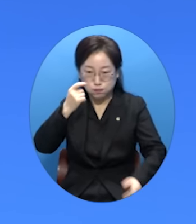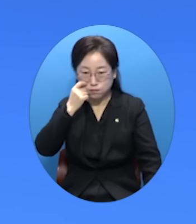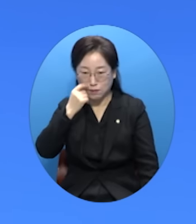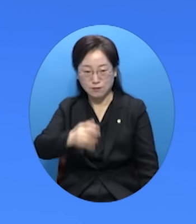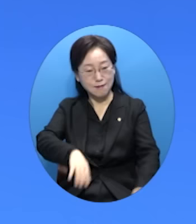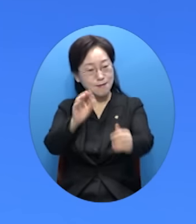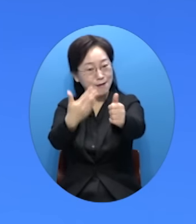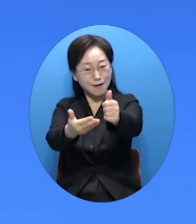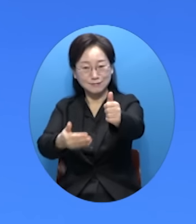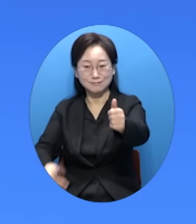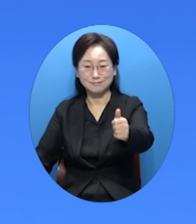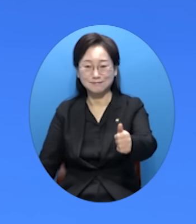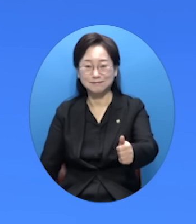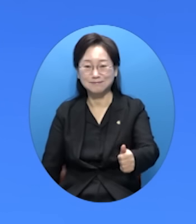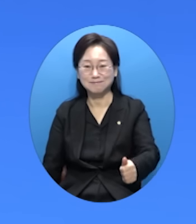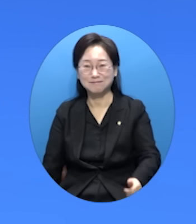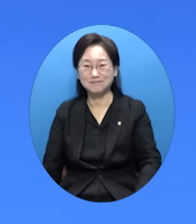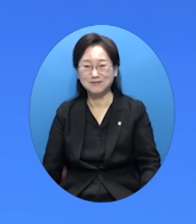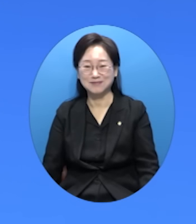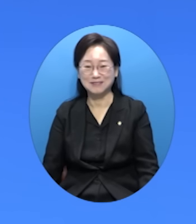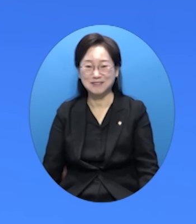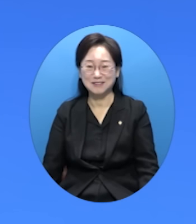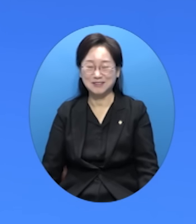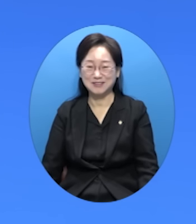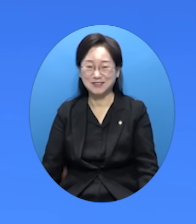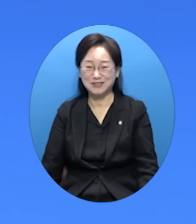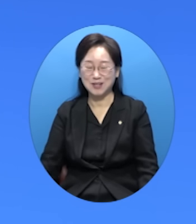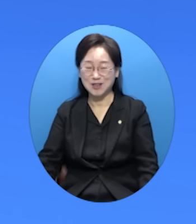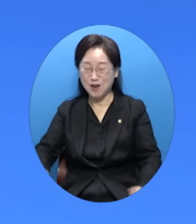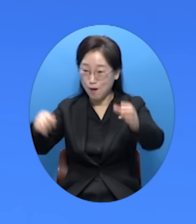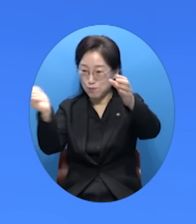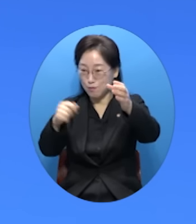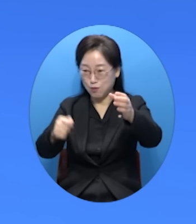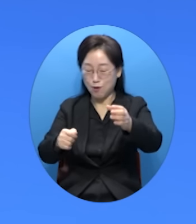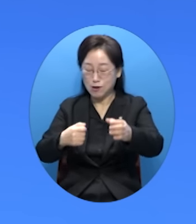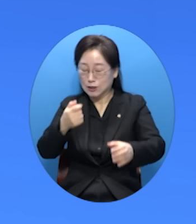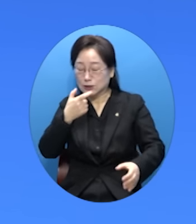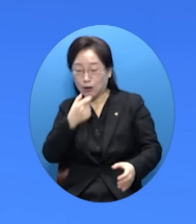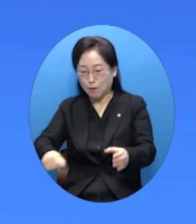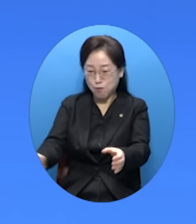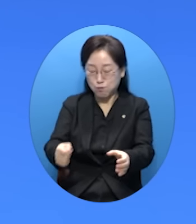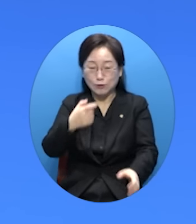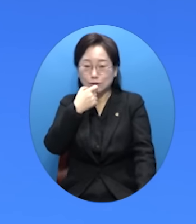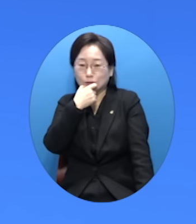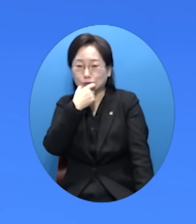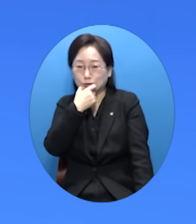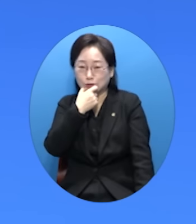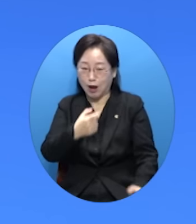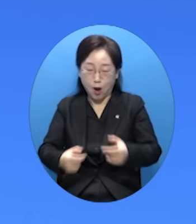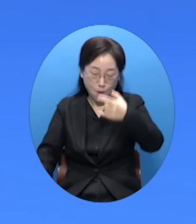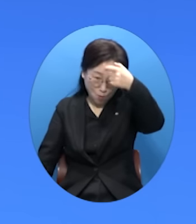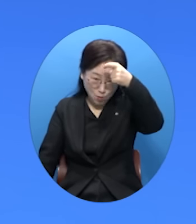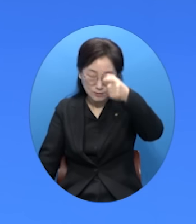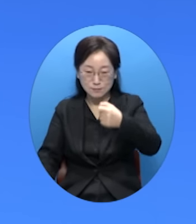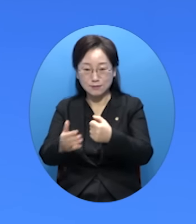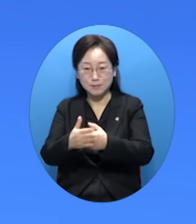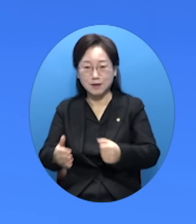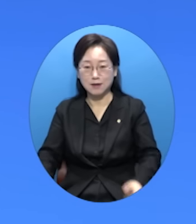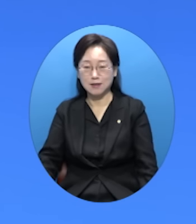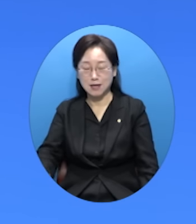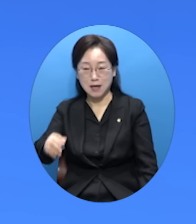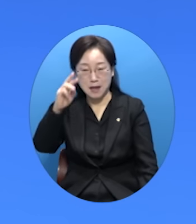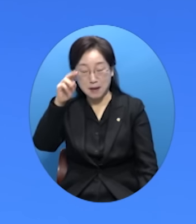안 내놓으라니까 그래서 그 종 치는 것도 안 내놓고 북 치는 것도 안 내놓으니까 어느 날